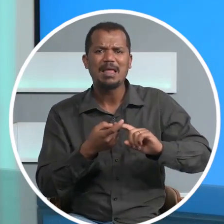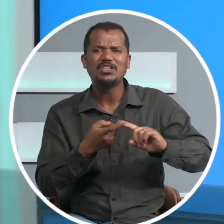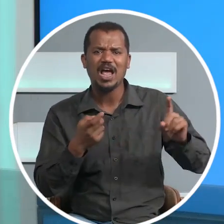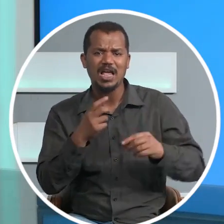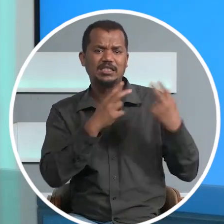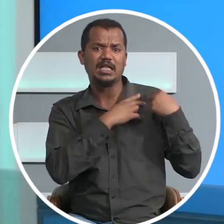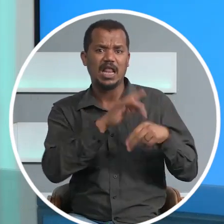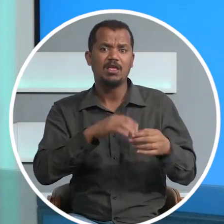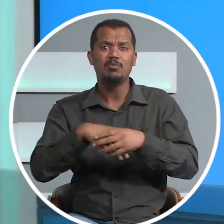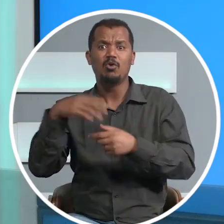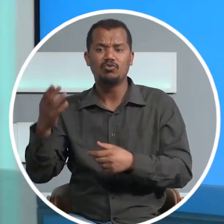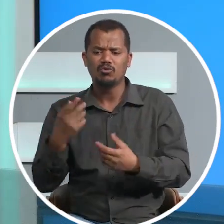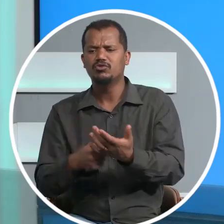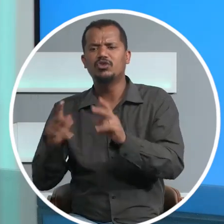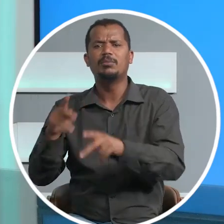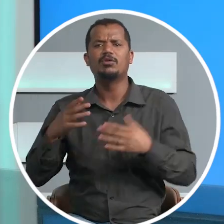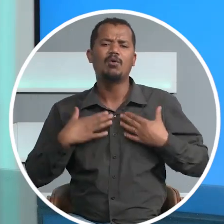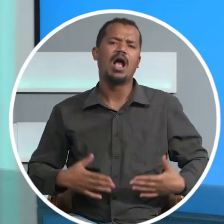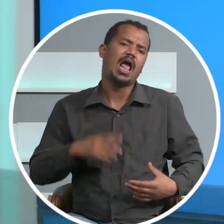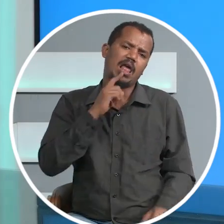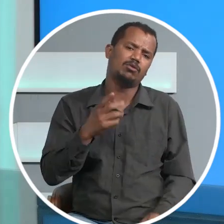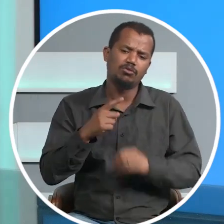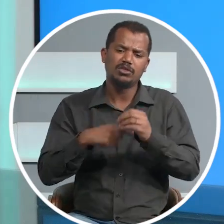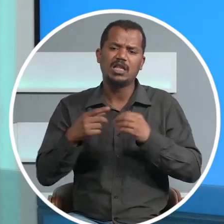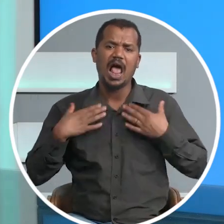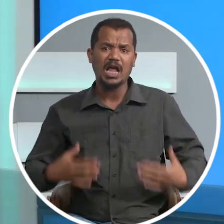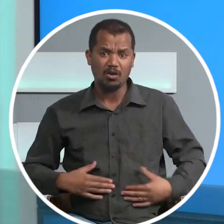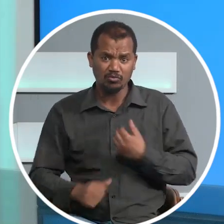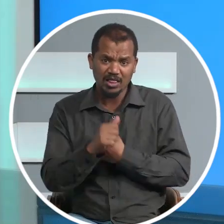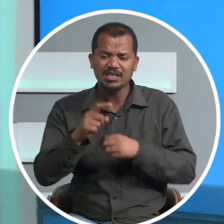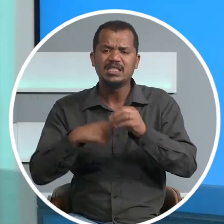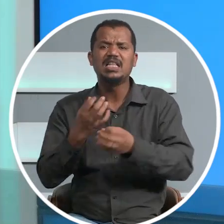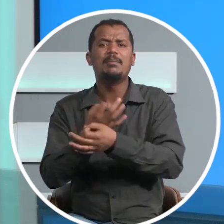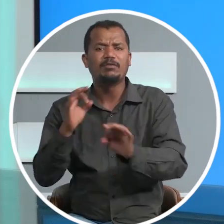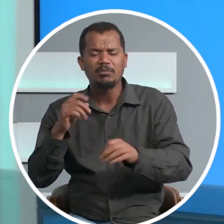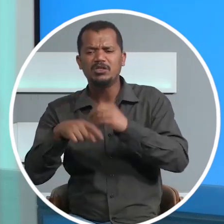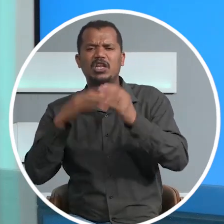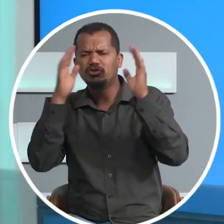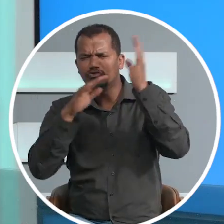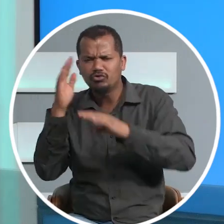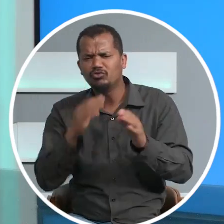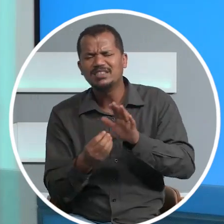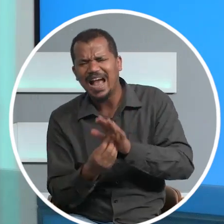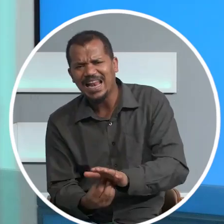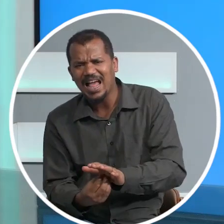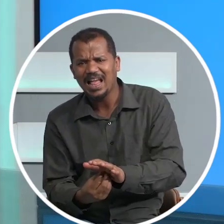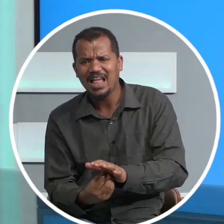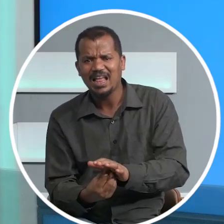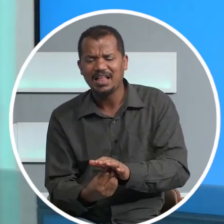ስልጣን ላይ የሚሄዱ ሰዎች የዚህ ህብረተሰቡ አካል ናቸው። ስለ አካል ጉዳተኝነት፣ ስለ መፍትሄው፣ ስለ ችግሩም መጫና